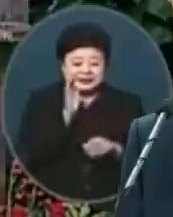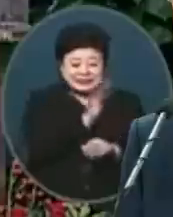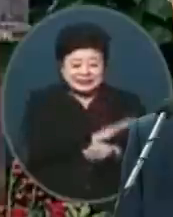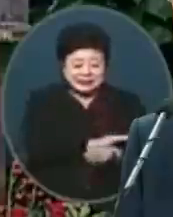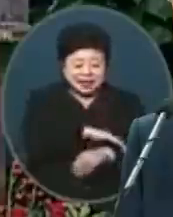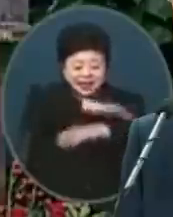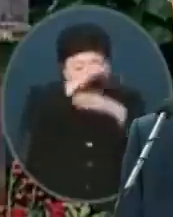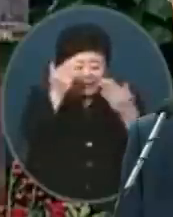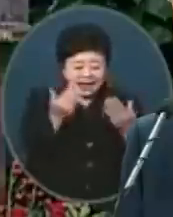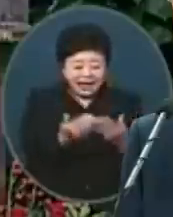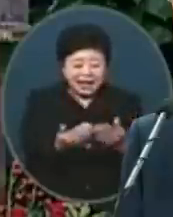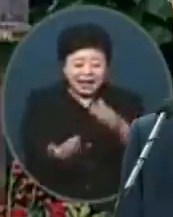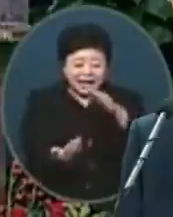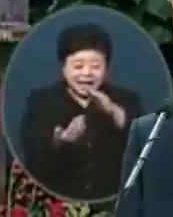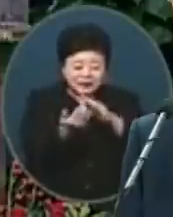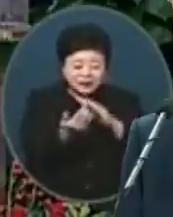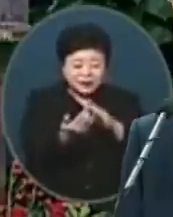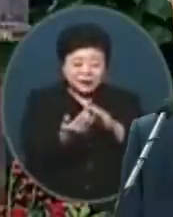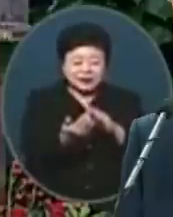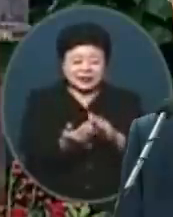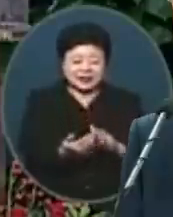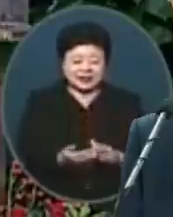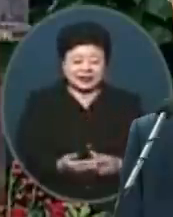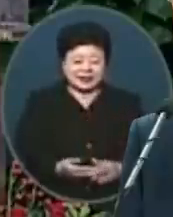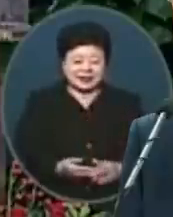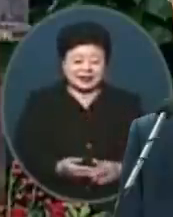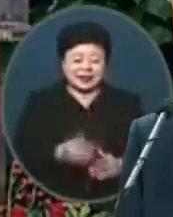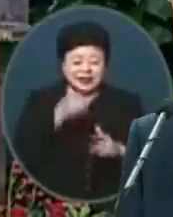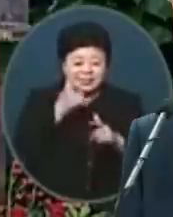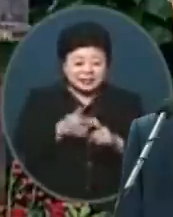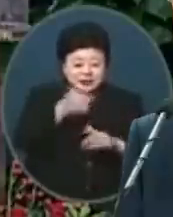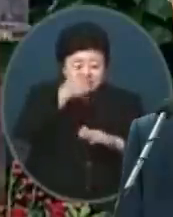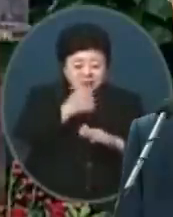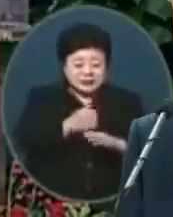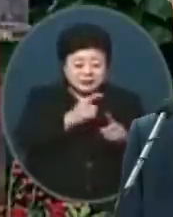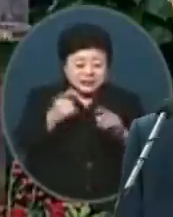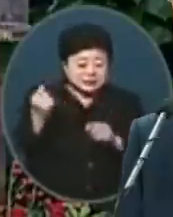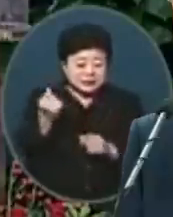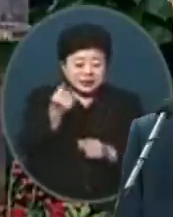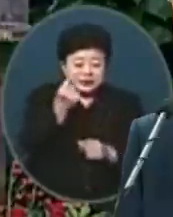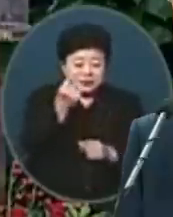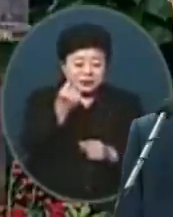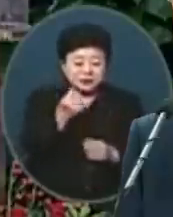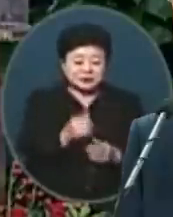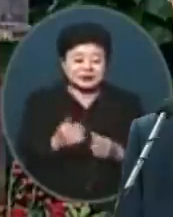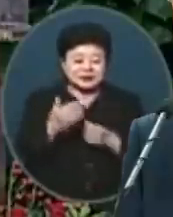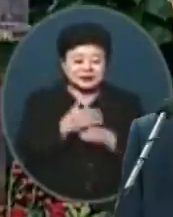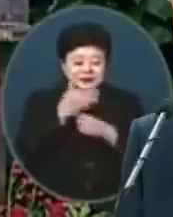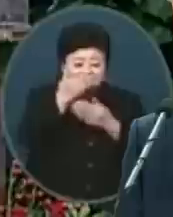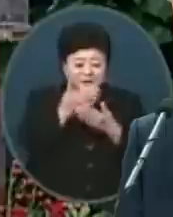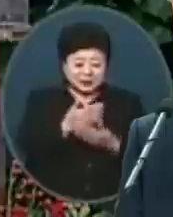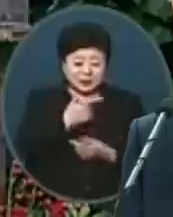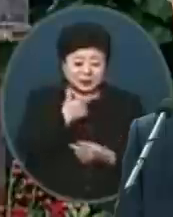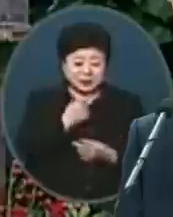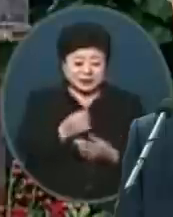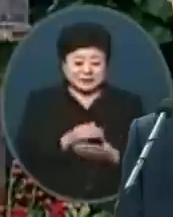이루었다 하신 예수 그리스도의 마지막 말씀을 가지고 은혜를